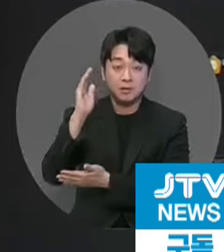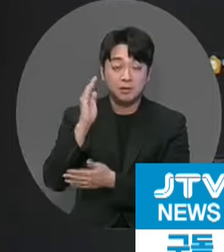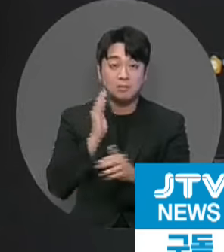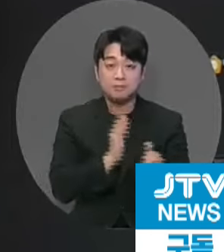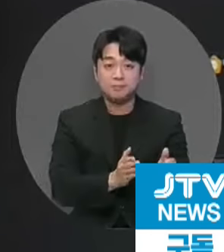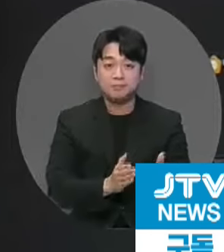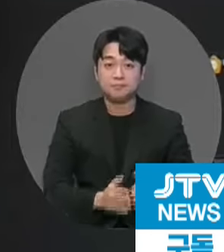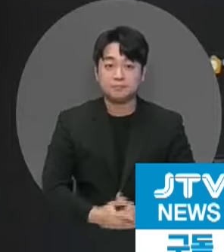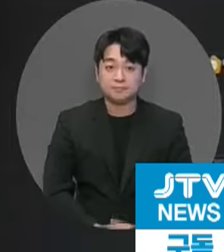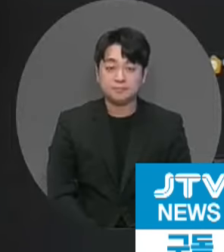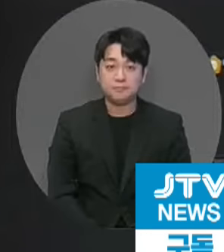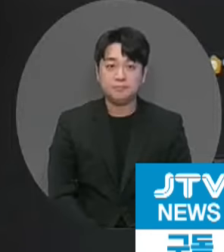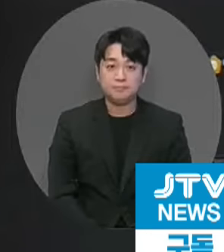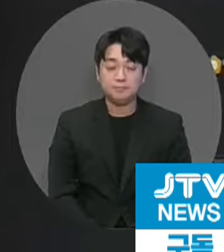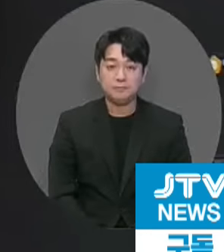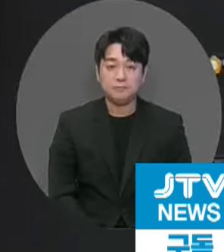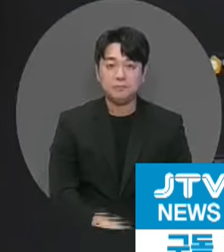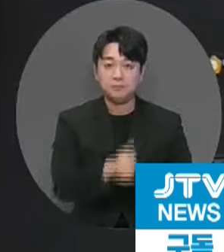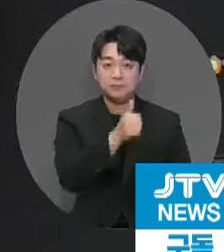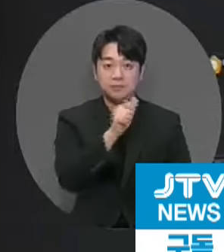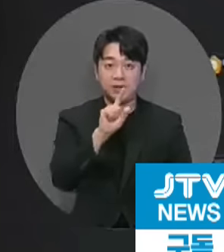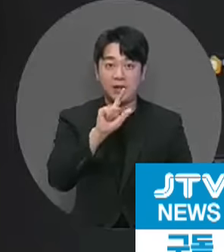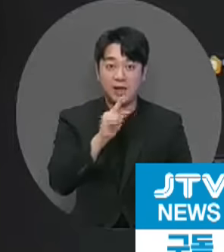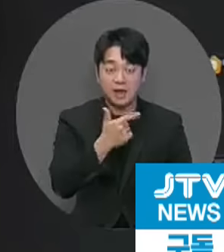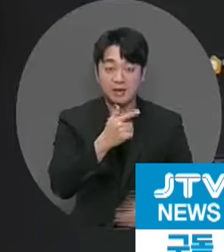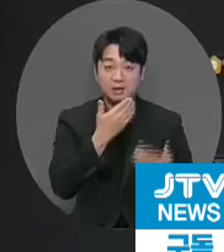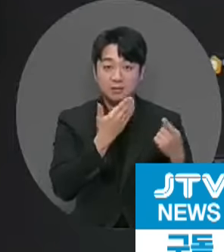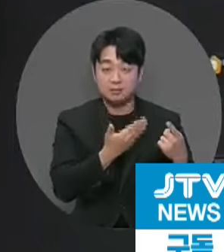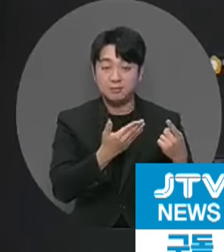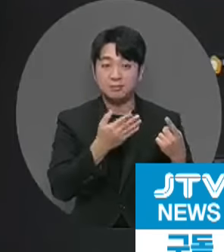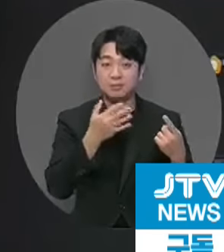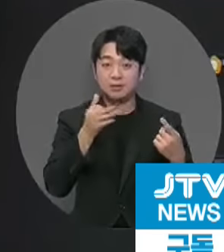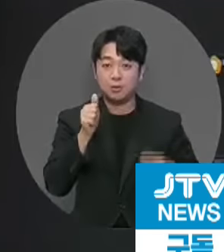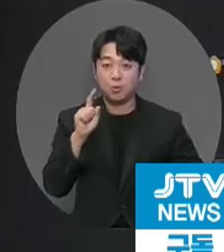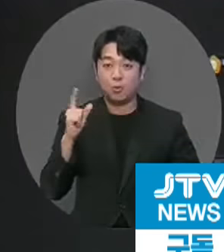김장견 의원님 하시고 한민수 의원님 드리겠습니다. 네, 감사합니다. 아유, 감사합니다.